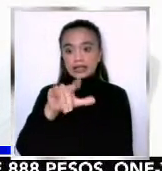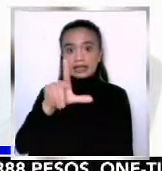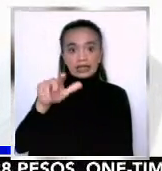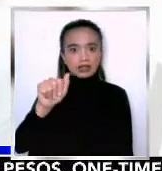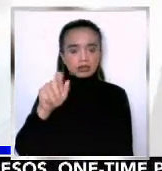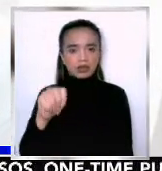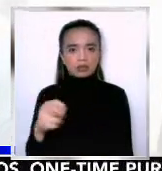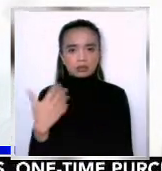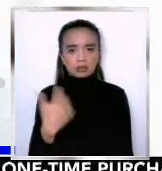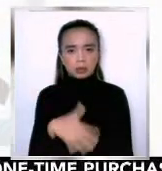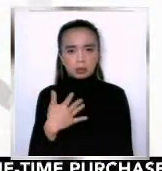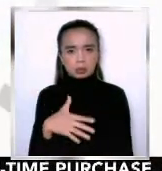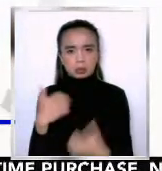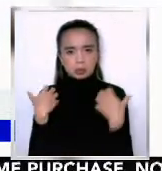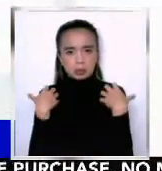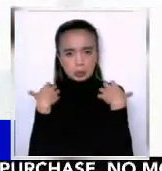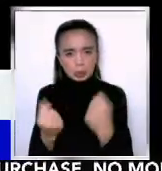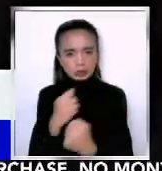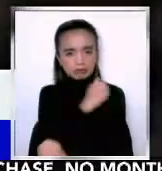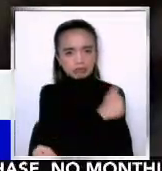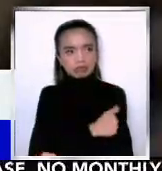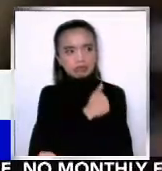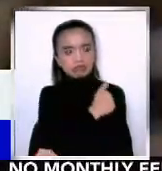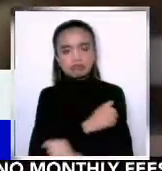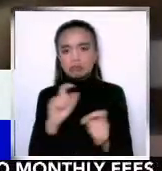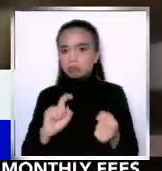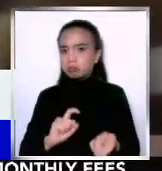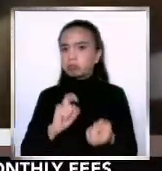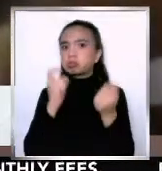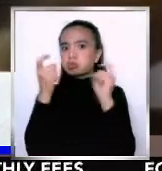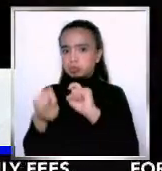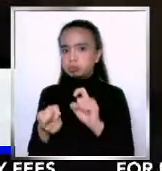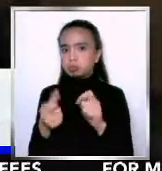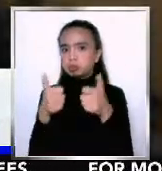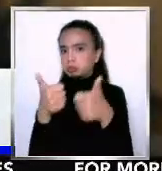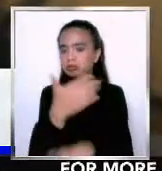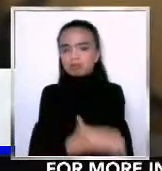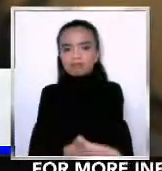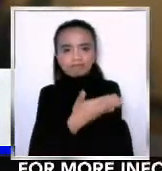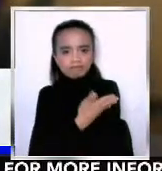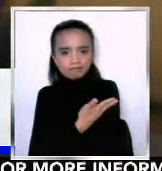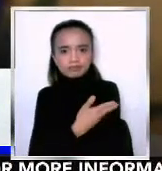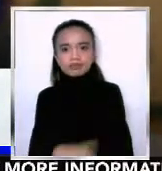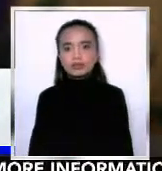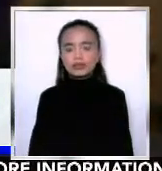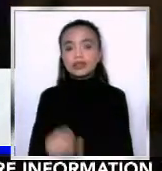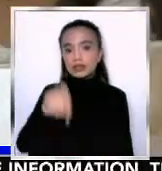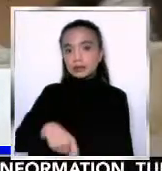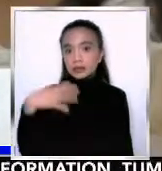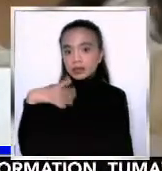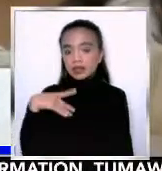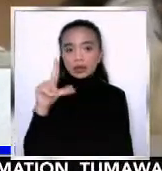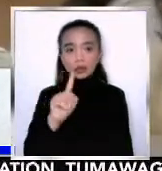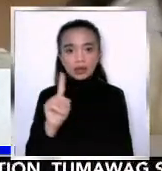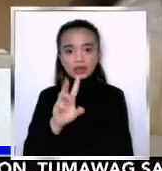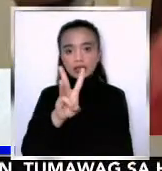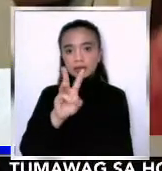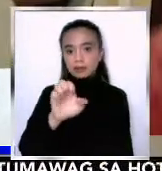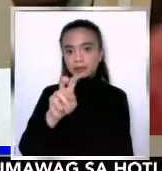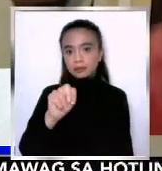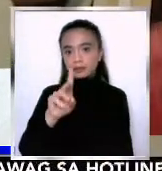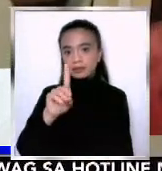ng pinagbago. Sobrang laki ng improvement. Pukot kina Katrina, dapat ding abangan sina Wendell Ramos, Chanda